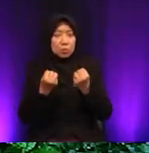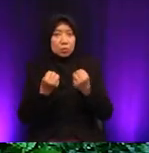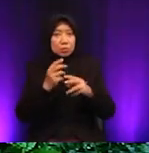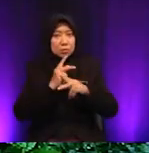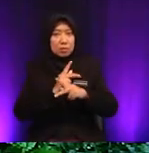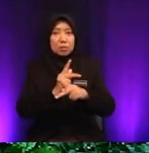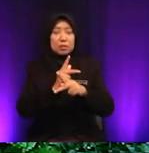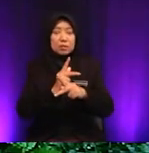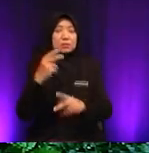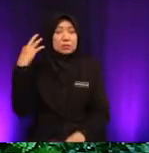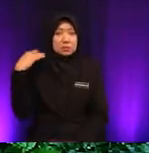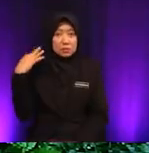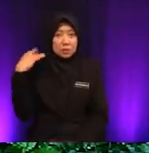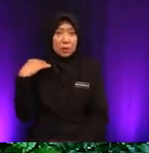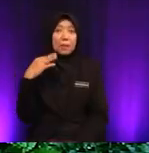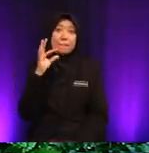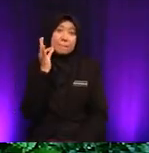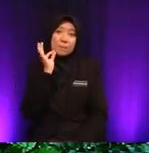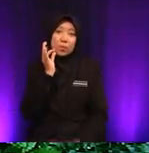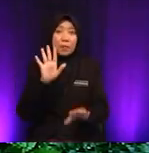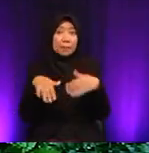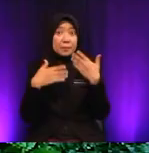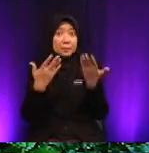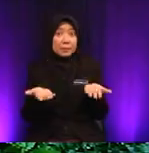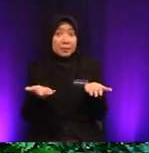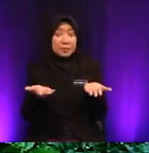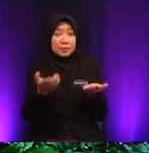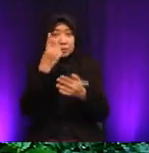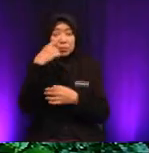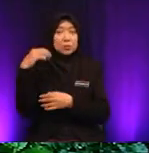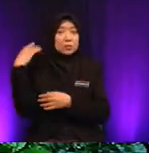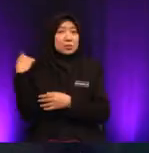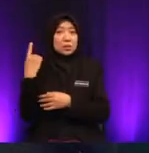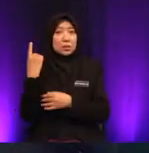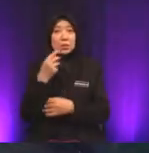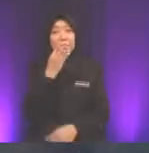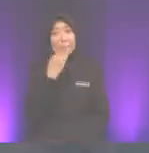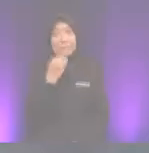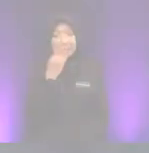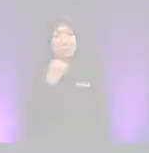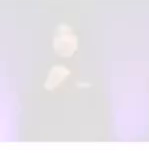dekat buah-buahan macam ikan aduh macam mana bagi dia segar saja semanis ya